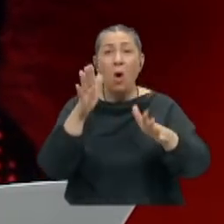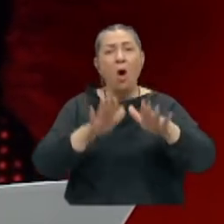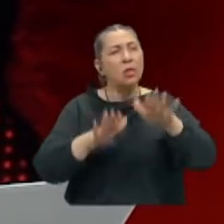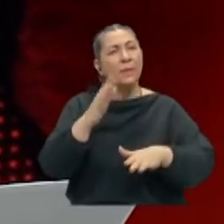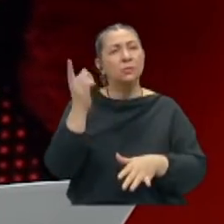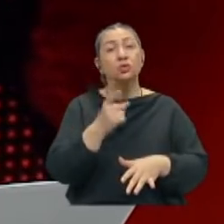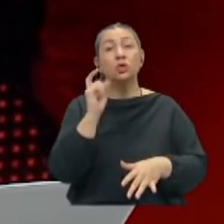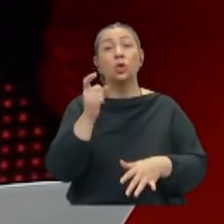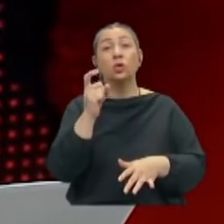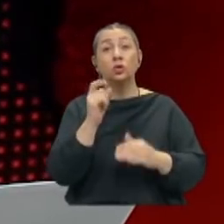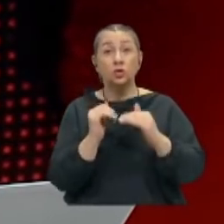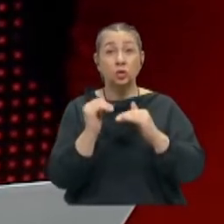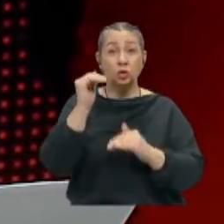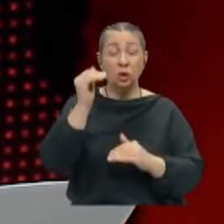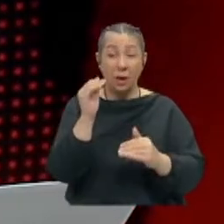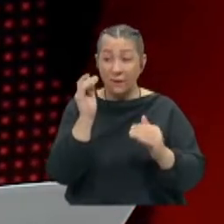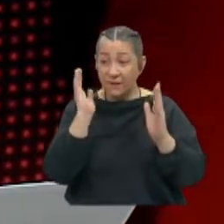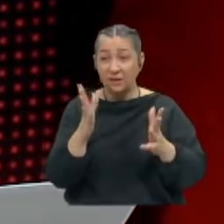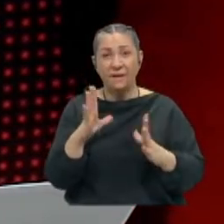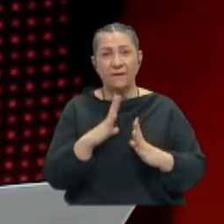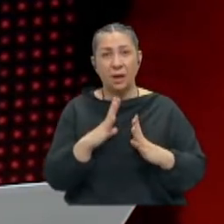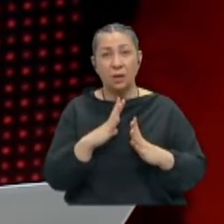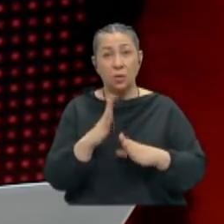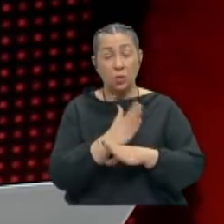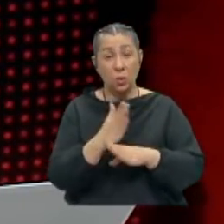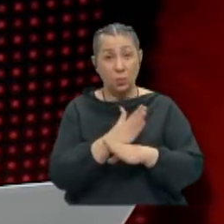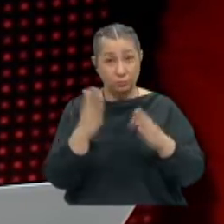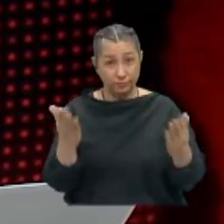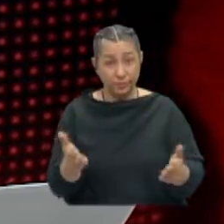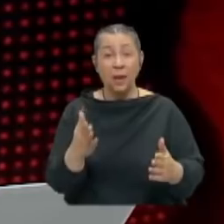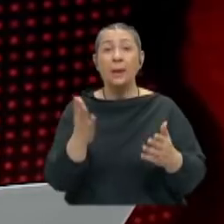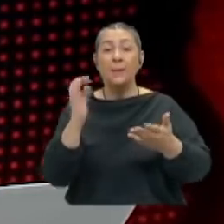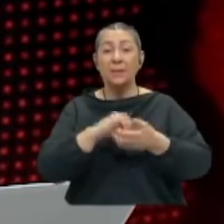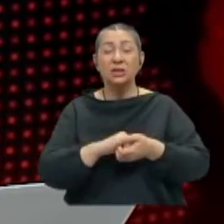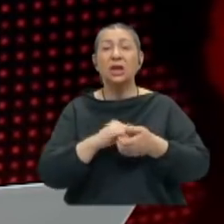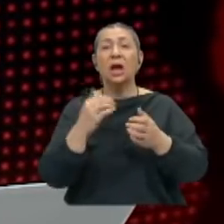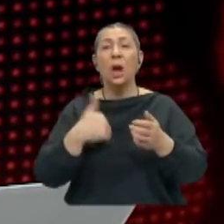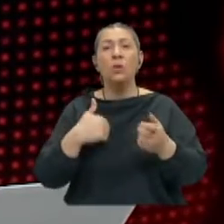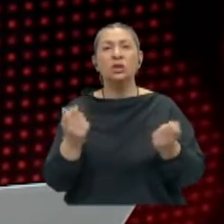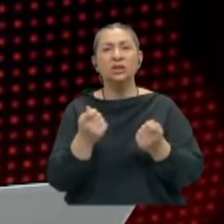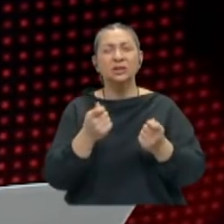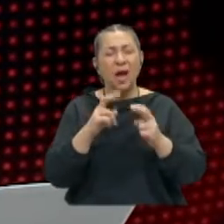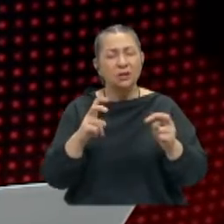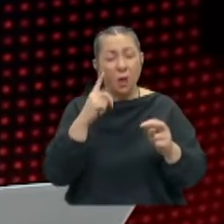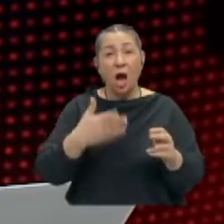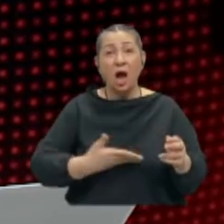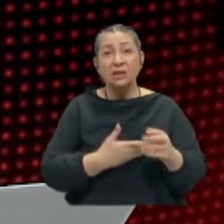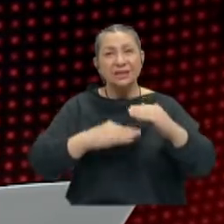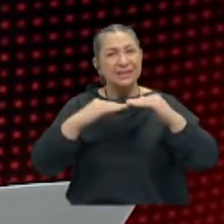ortalama %9'a ulaşan artışlar var ürünlerinde. Birleşik Kamu İş'in araştırmasına göre açlık sınırı